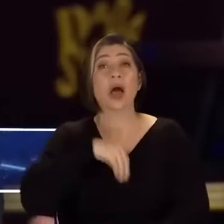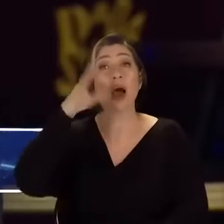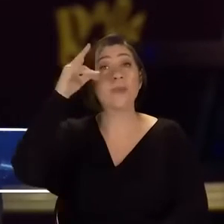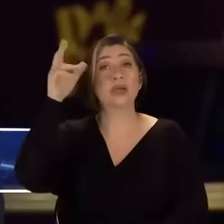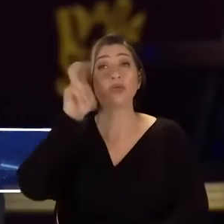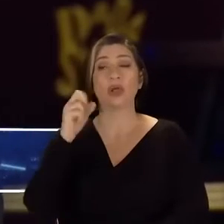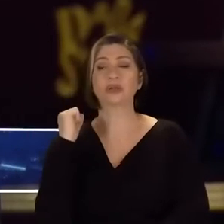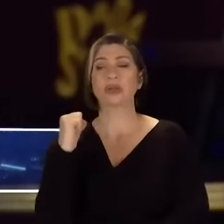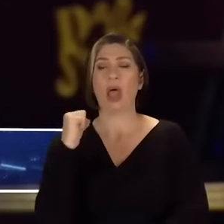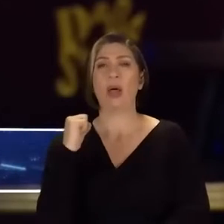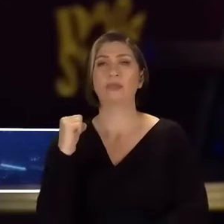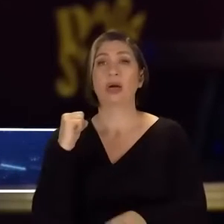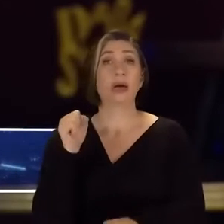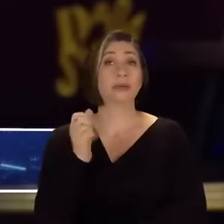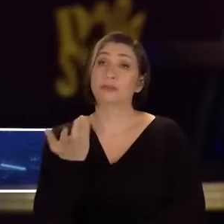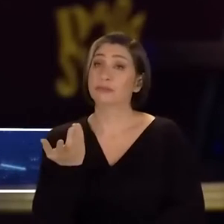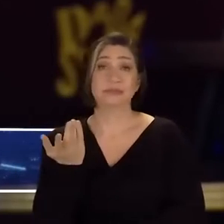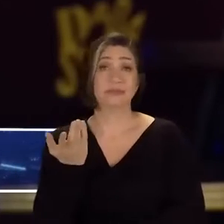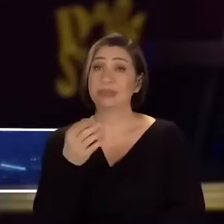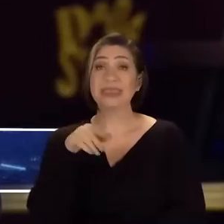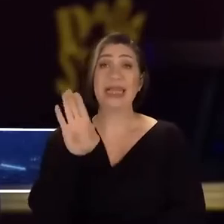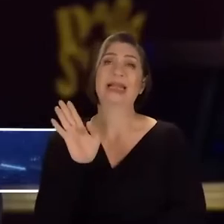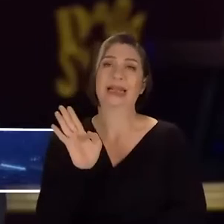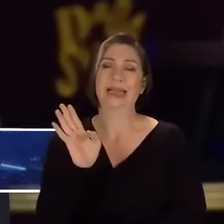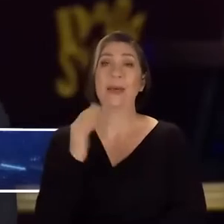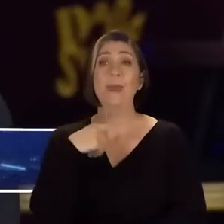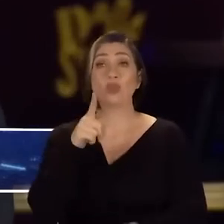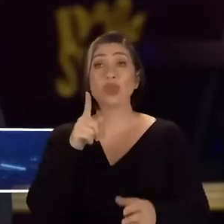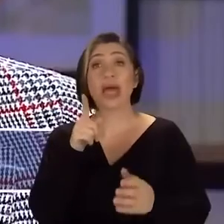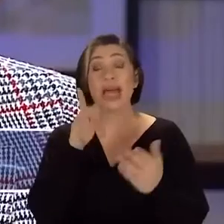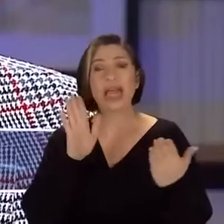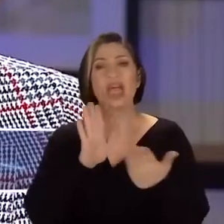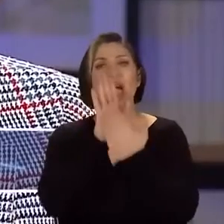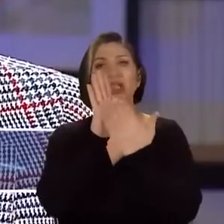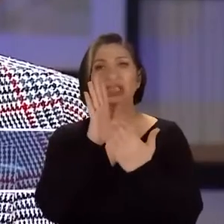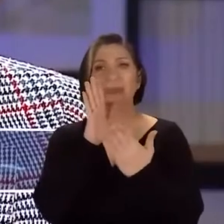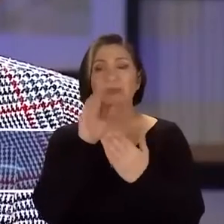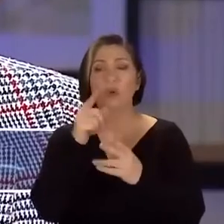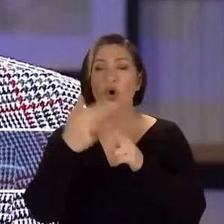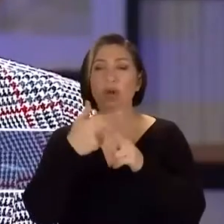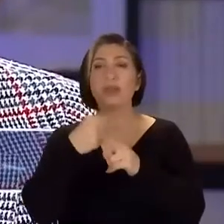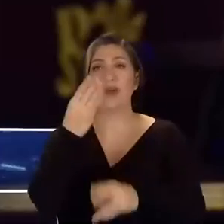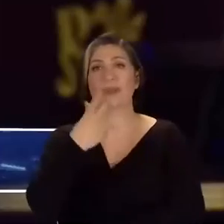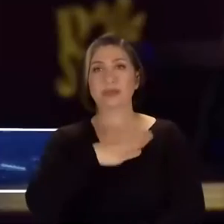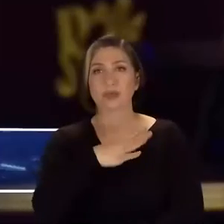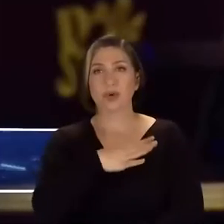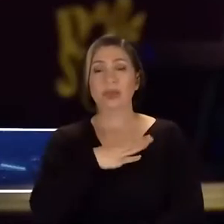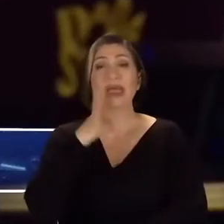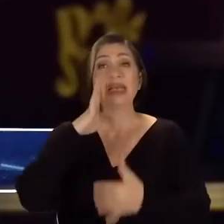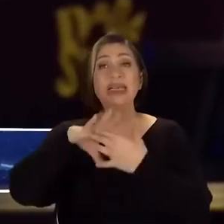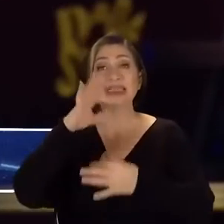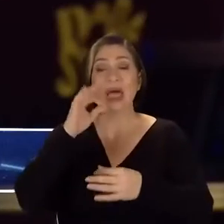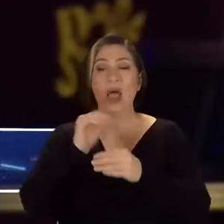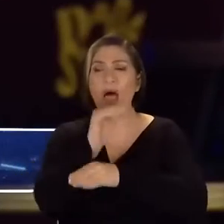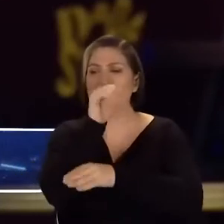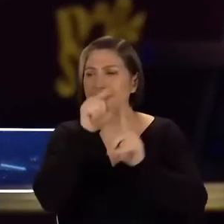Amerikan doları sağlam bir varlık. Halbuki artık değil. Ben buna karşı çıkmak için bu örneği vermek istiyorum. İnsanoğlu